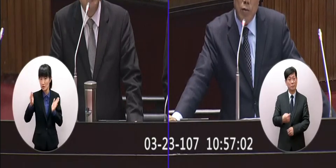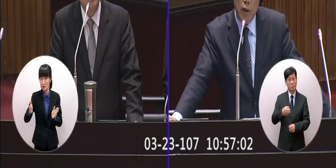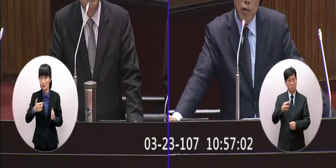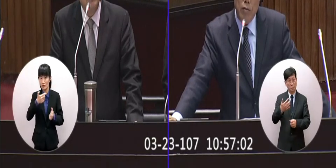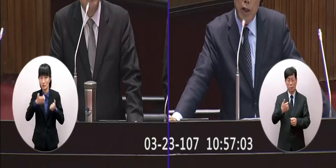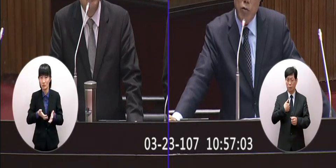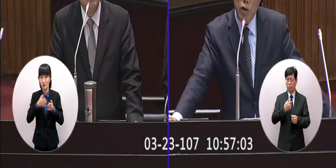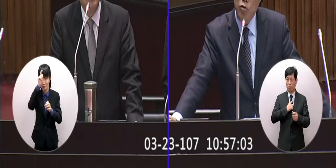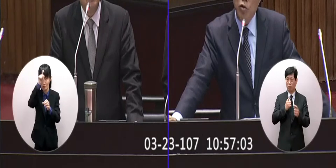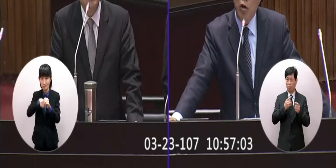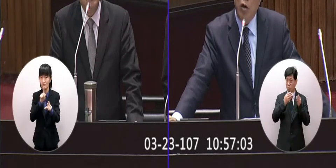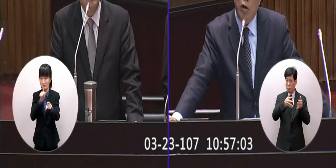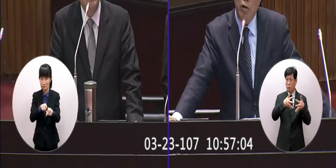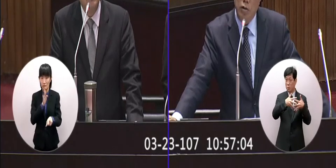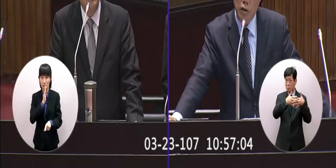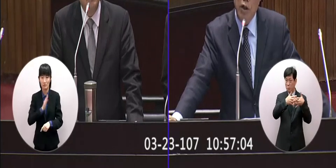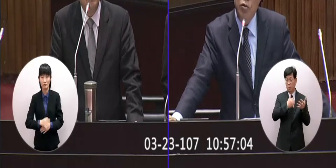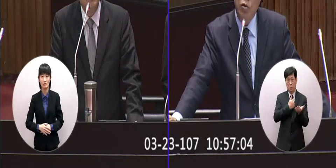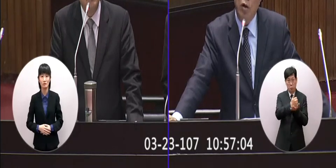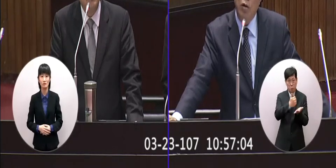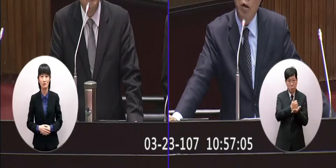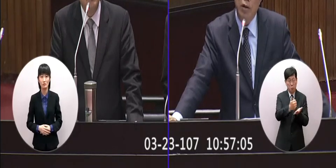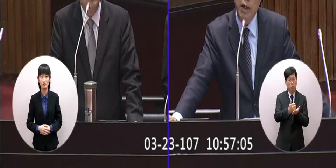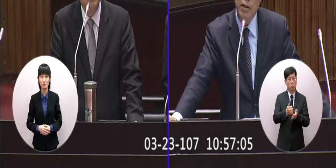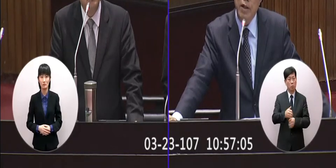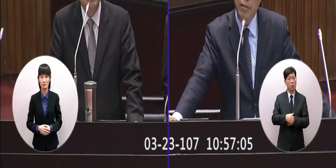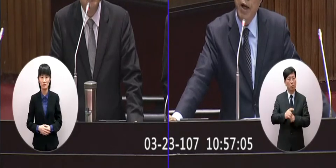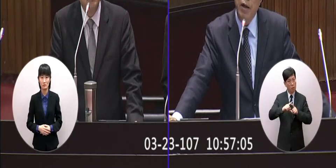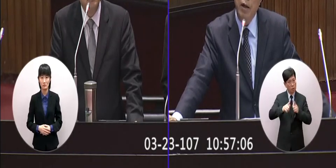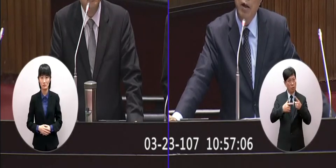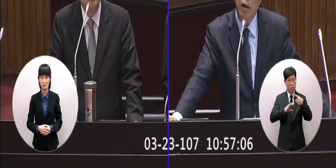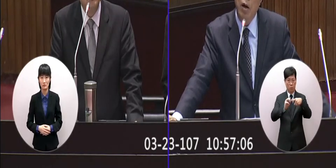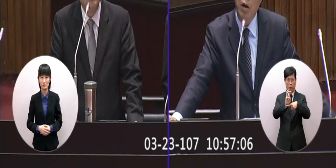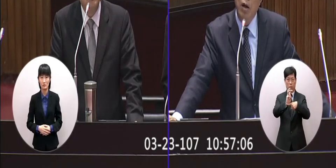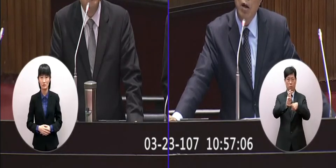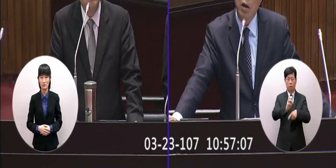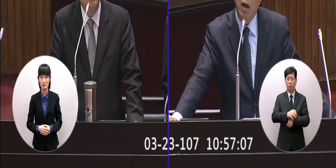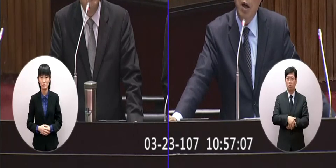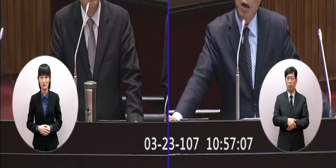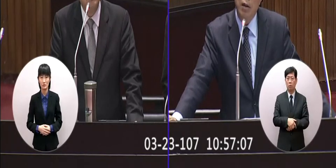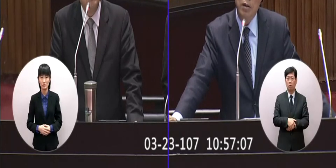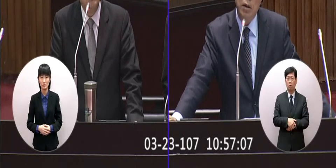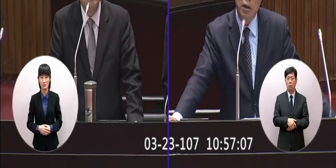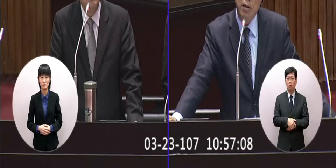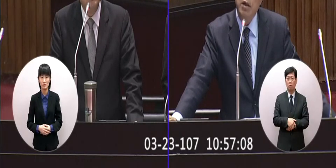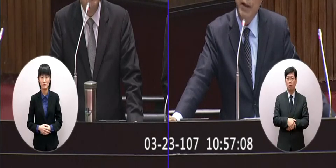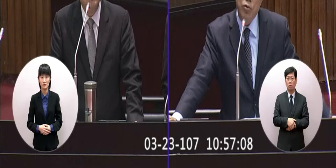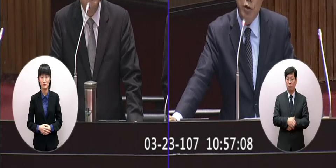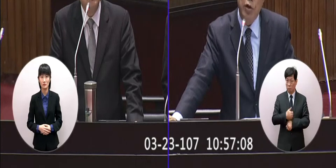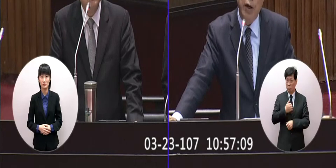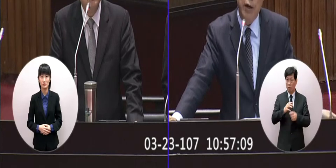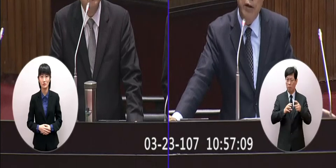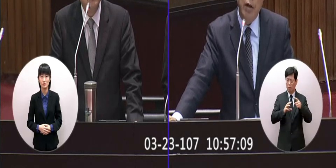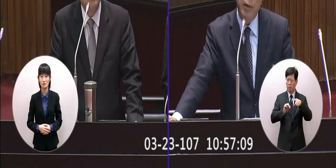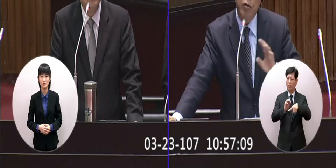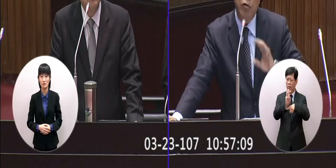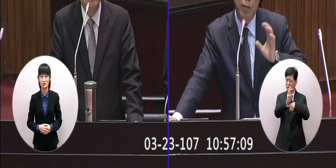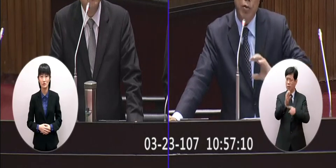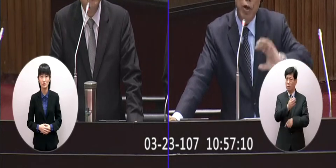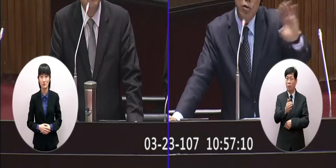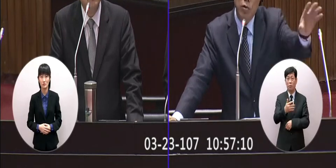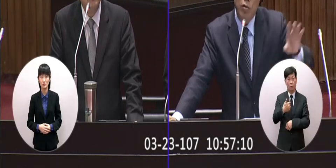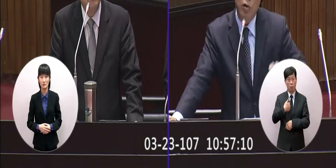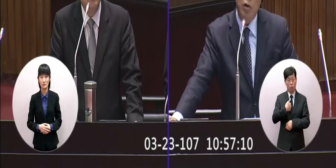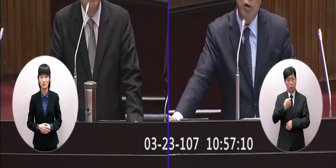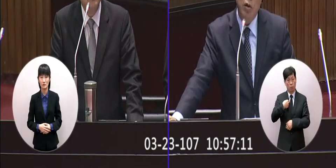为我们对于美国的出口哈，直接的出口哈占30%，哈，那这个30%左右了。那美国